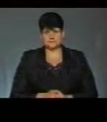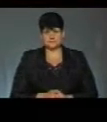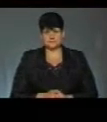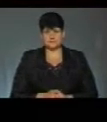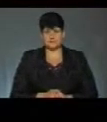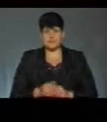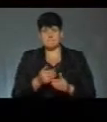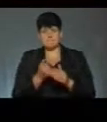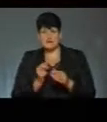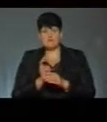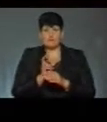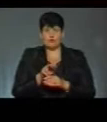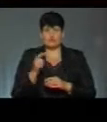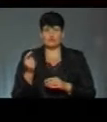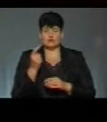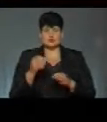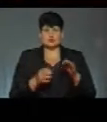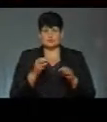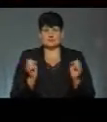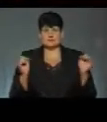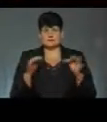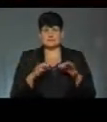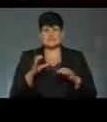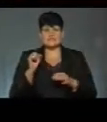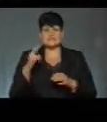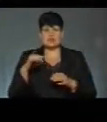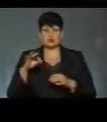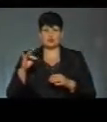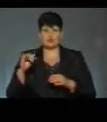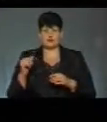Перед входом господарського суду зібралися садоводи з плакатами.